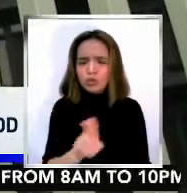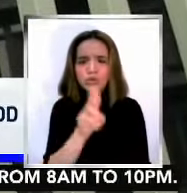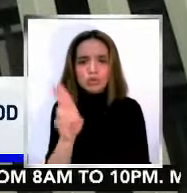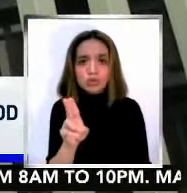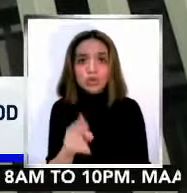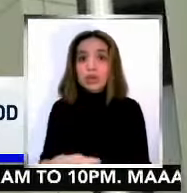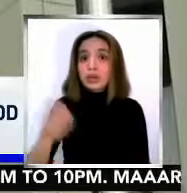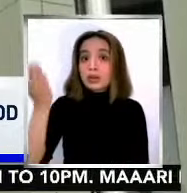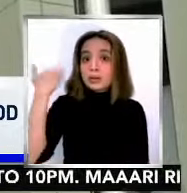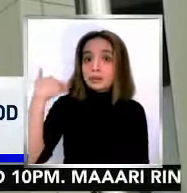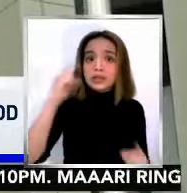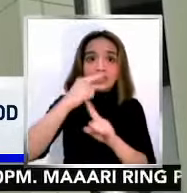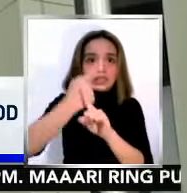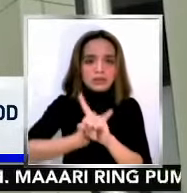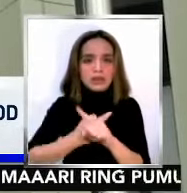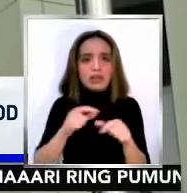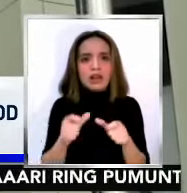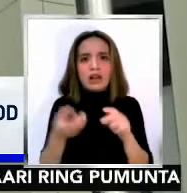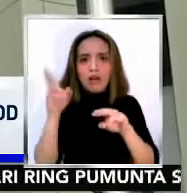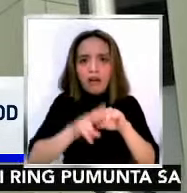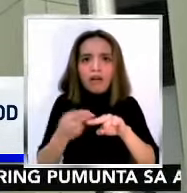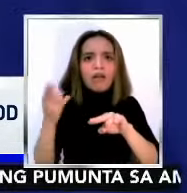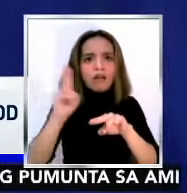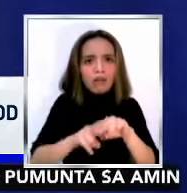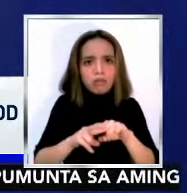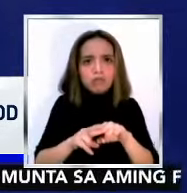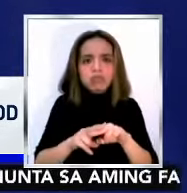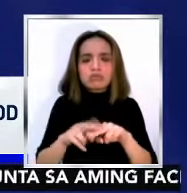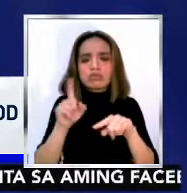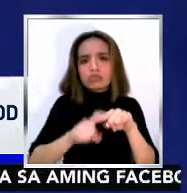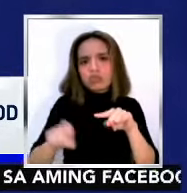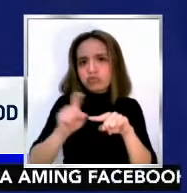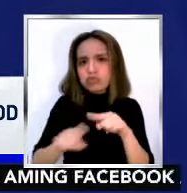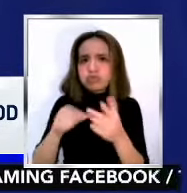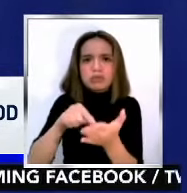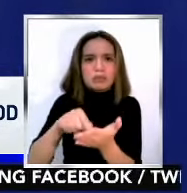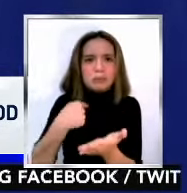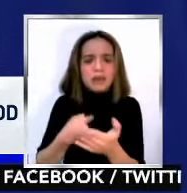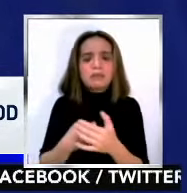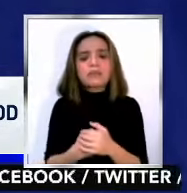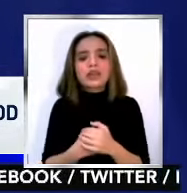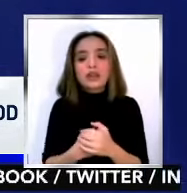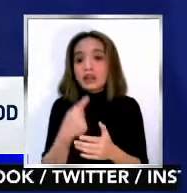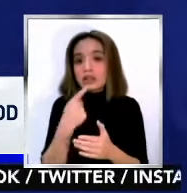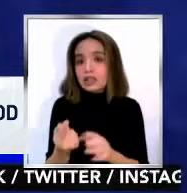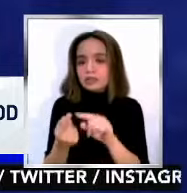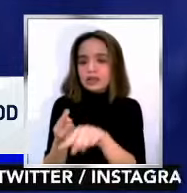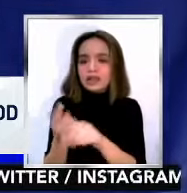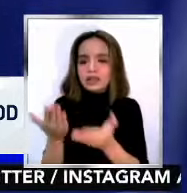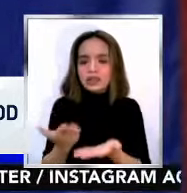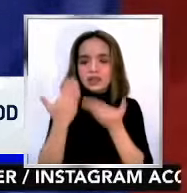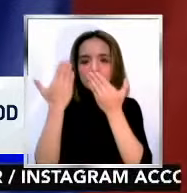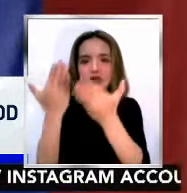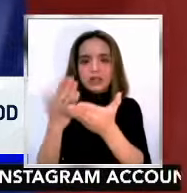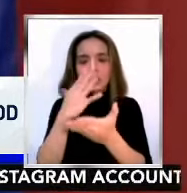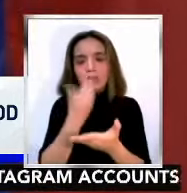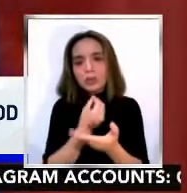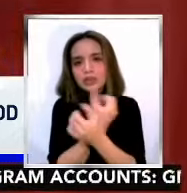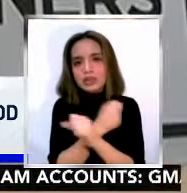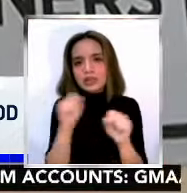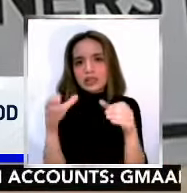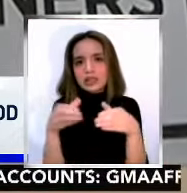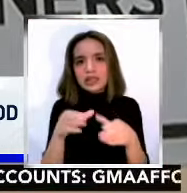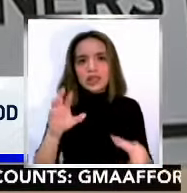nakaraang buwan, sunod-sunod ang pagtaas ng singil ng Meralco. Kaya suwestiyon ni House Deputy Speaker at SAGIP Party List Representative Rodante